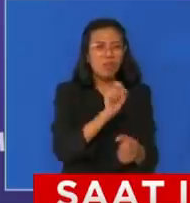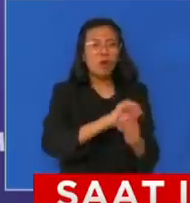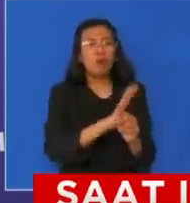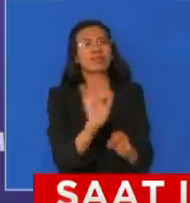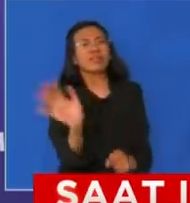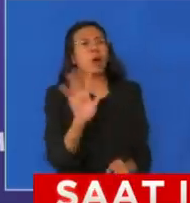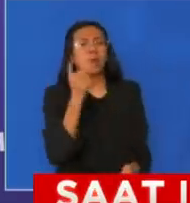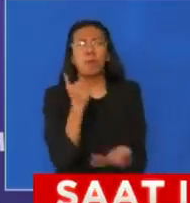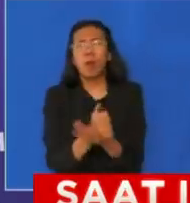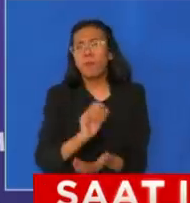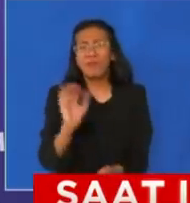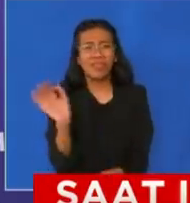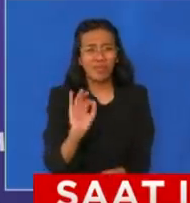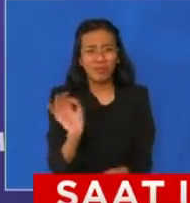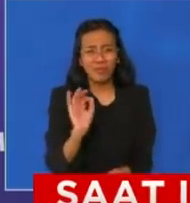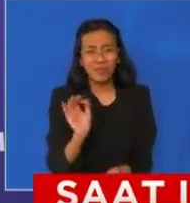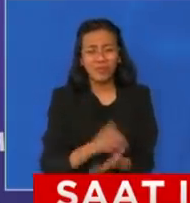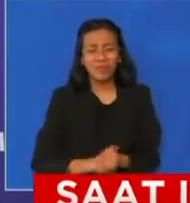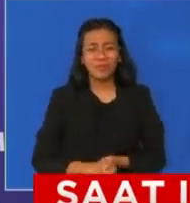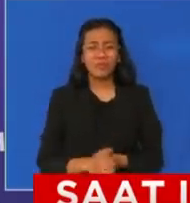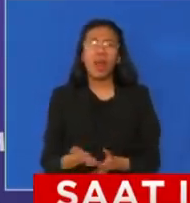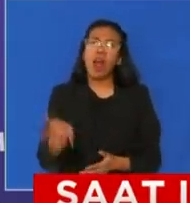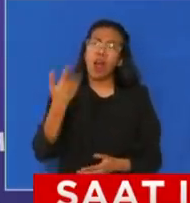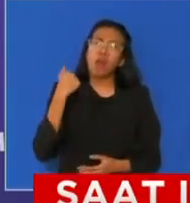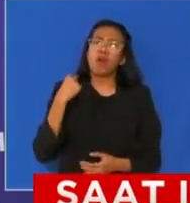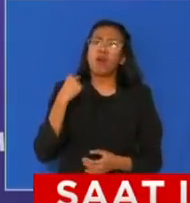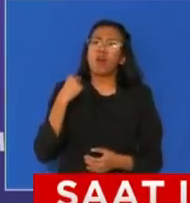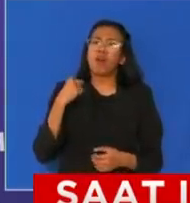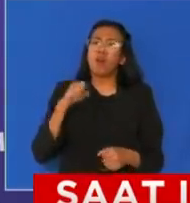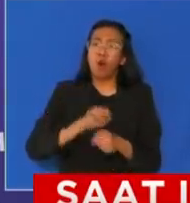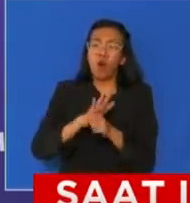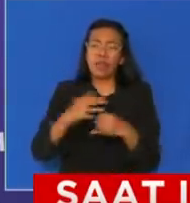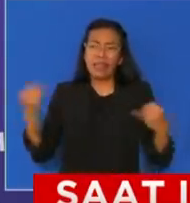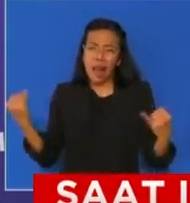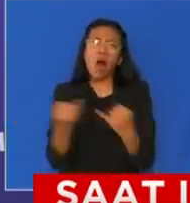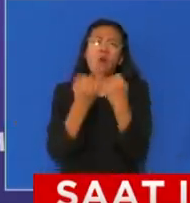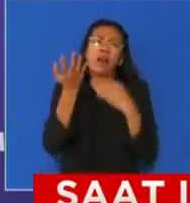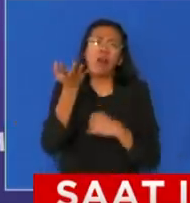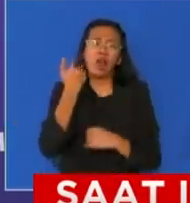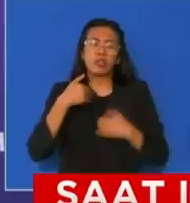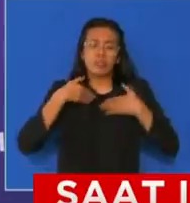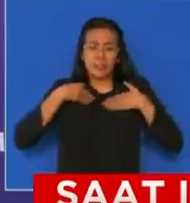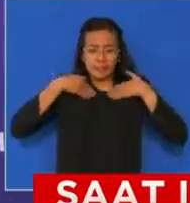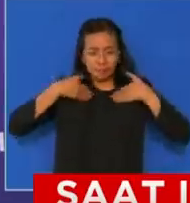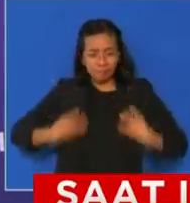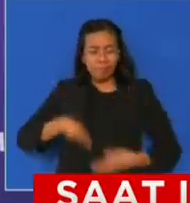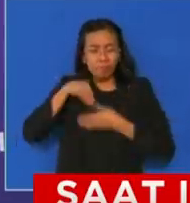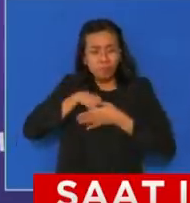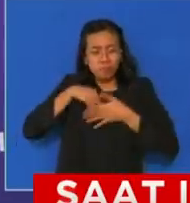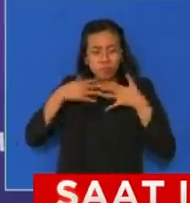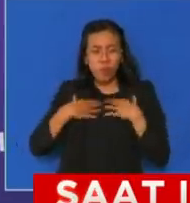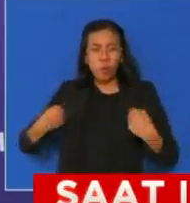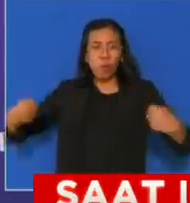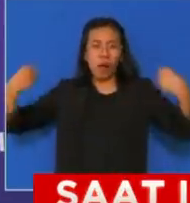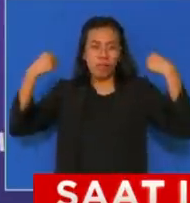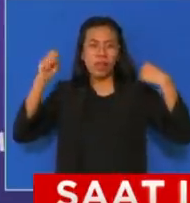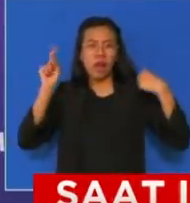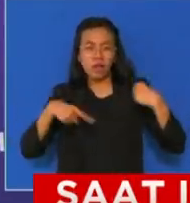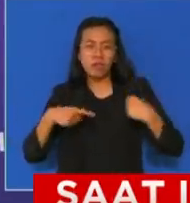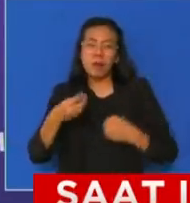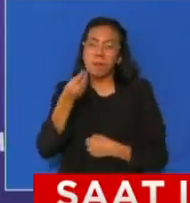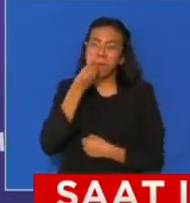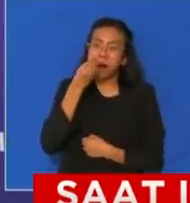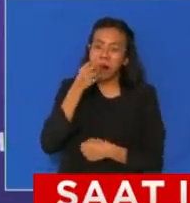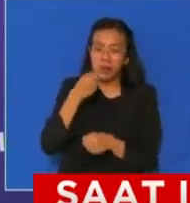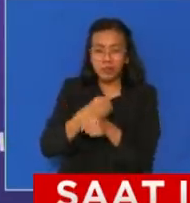saudara-saudara sekalian mari kita lawan kopi dengan meningkatkan imunitas diri pastikan kita mendapatkan